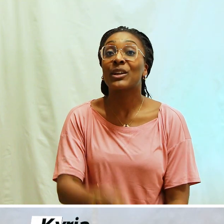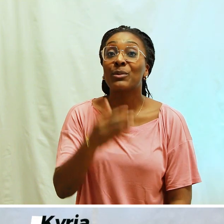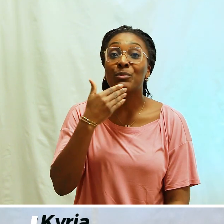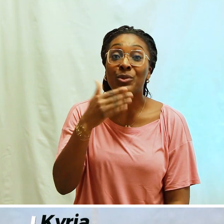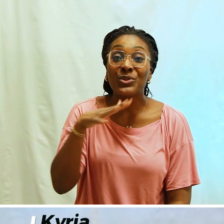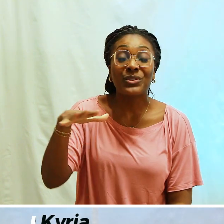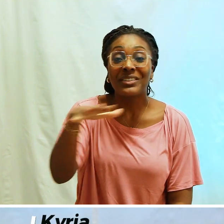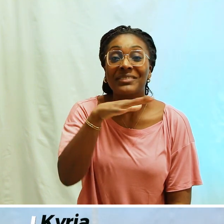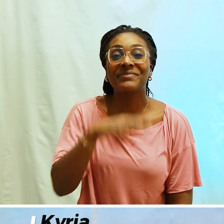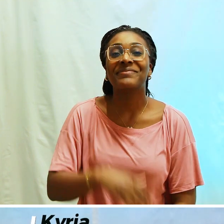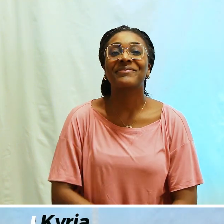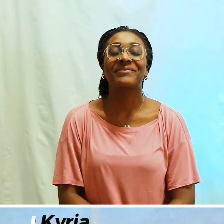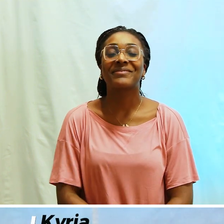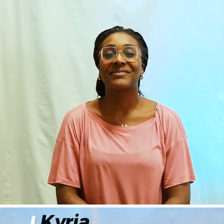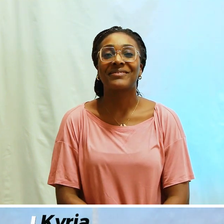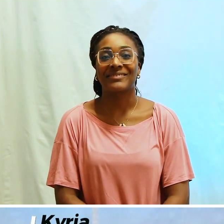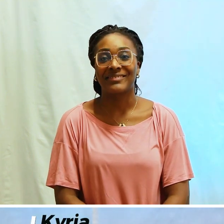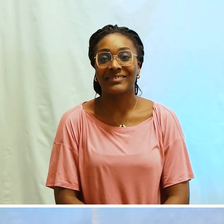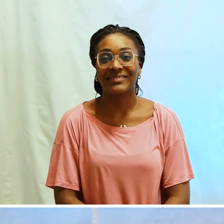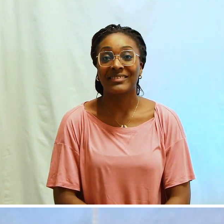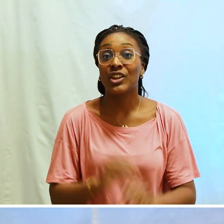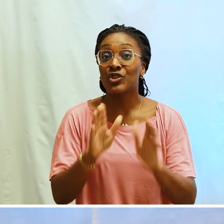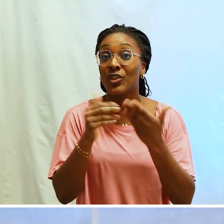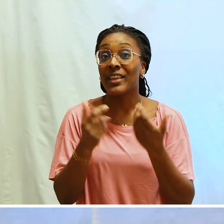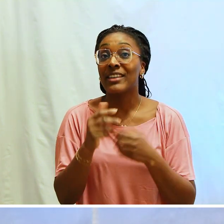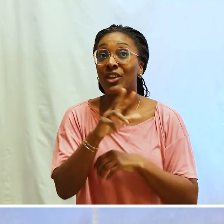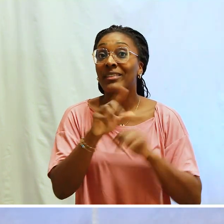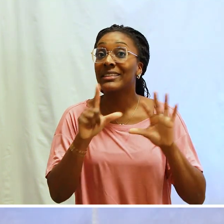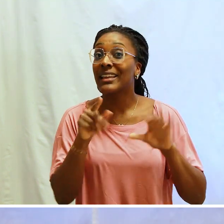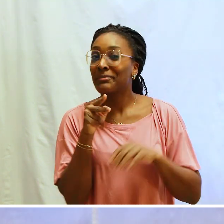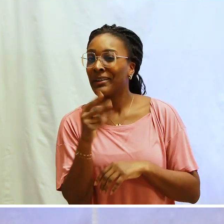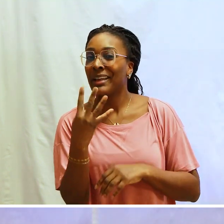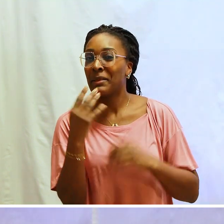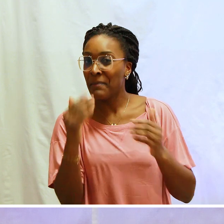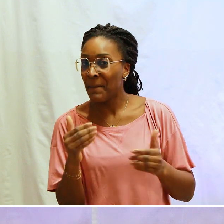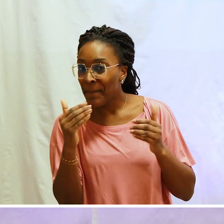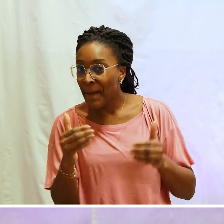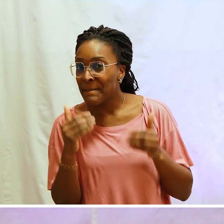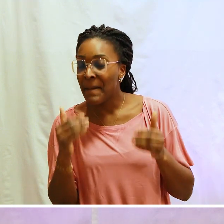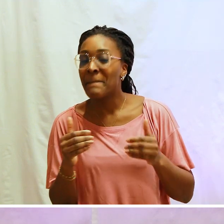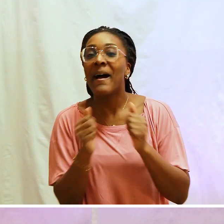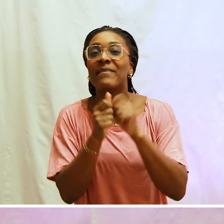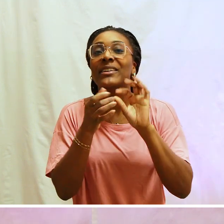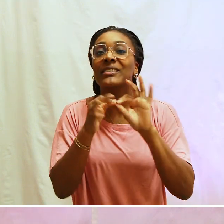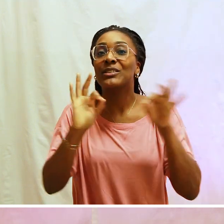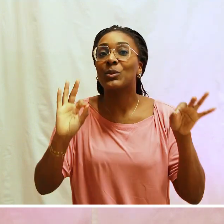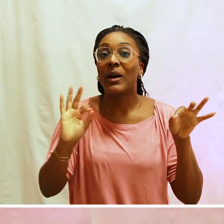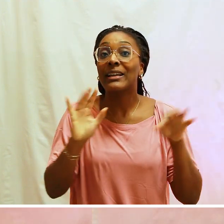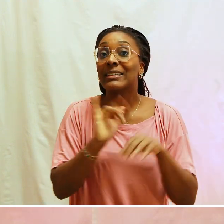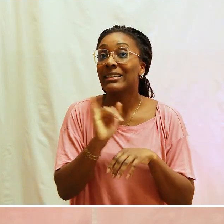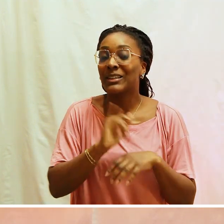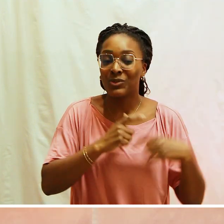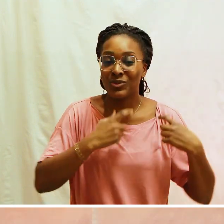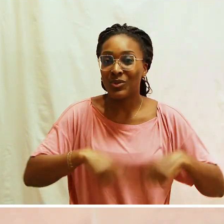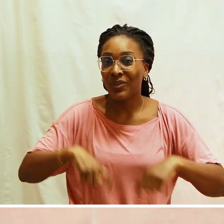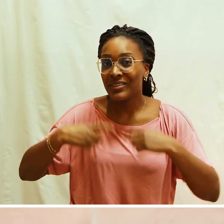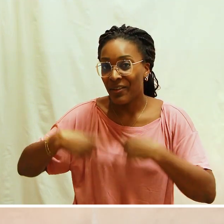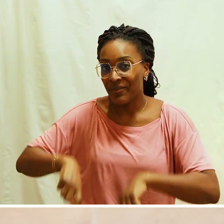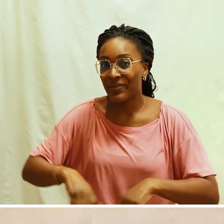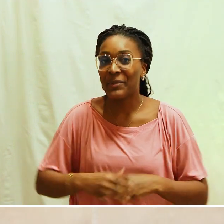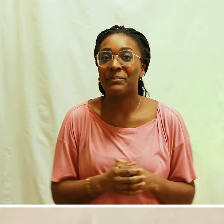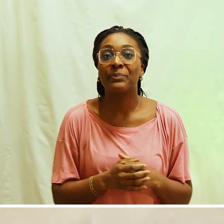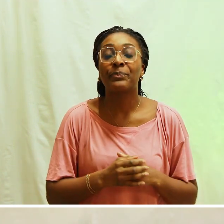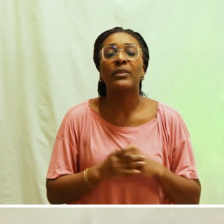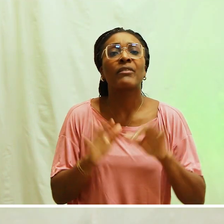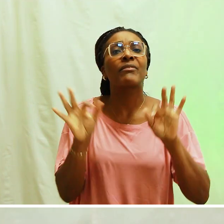Eh bien, bonjour à tous et à toutes. Genèse 37, verset 4, toujours avec l'histoire de Joseph.